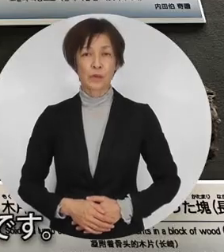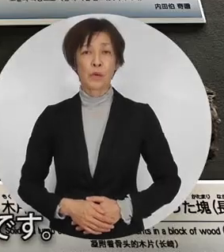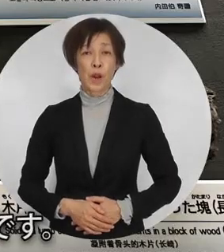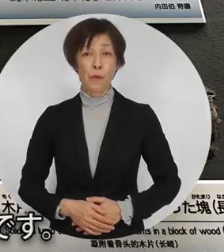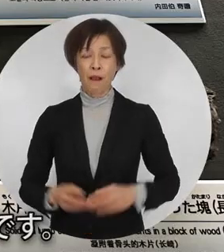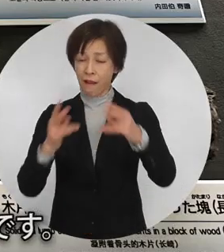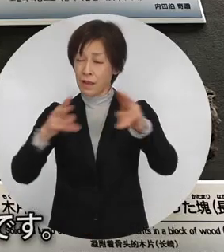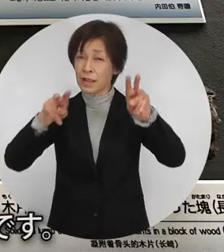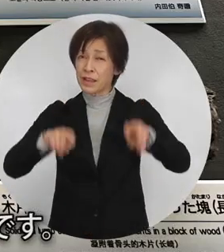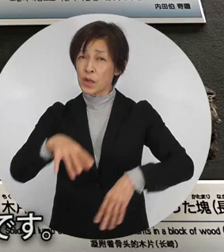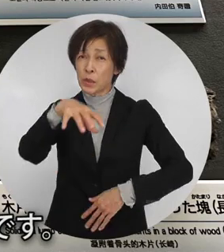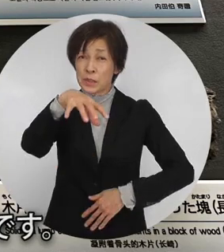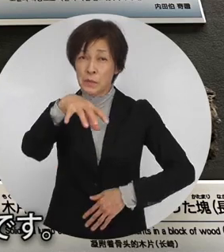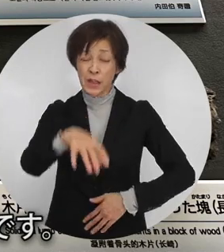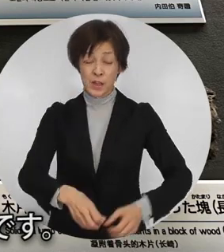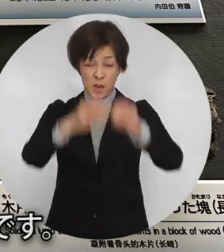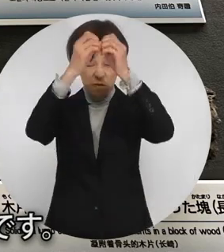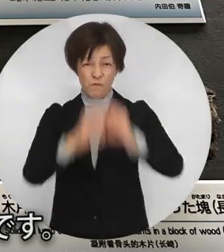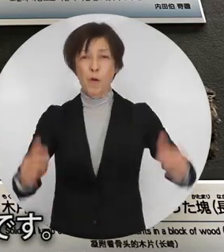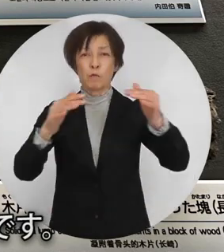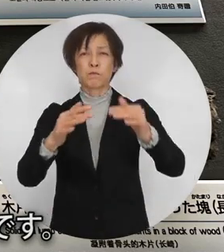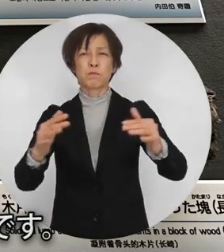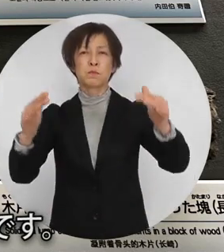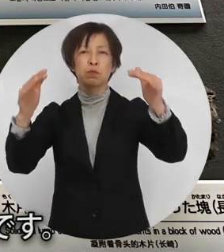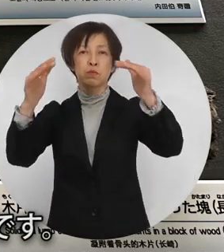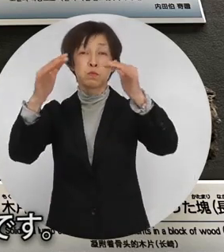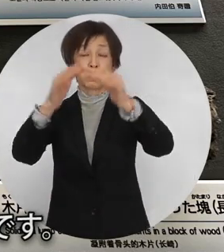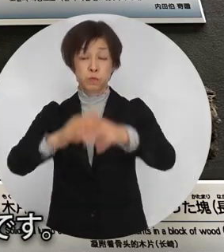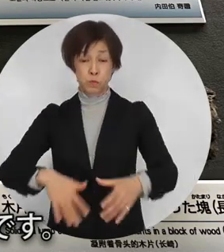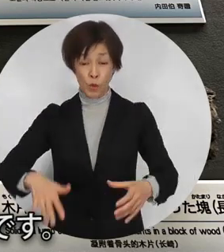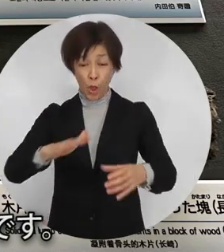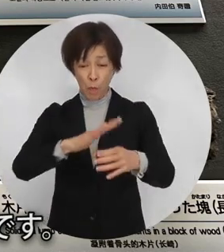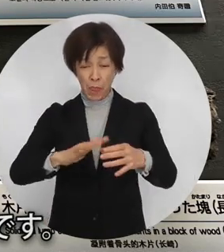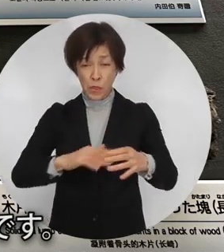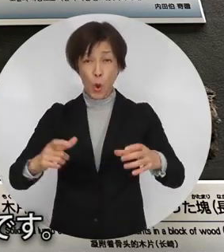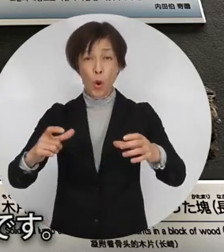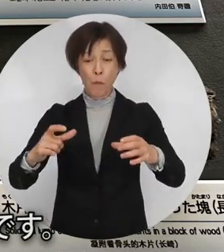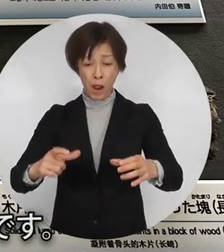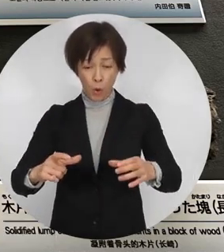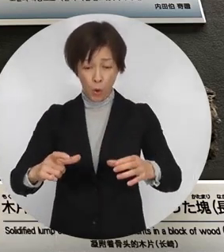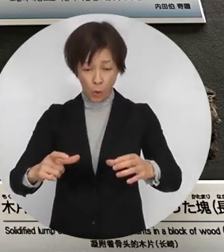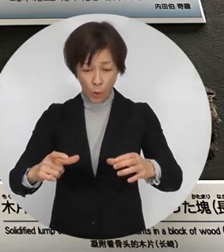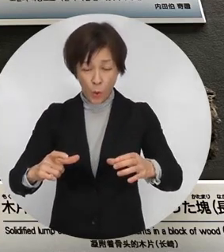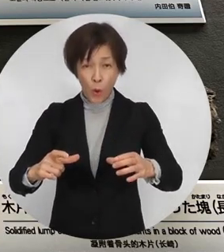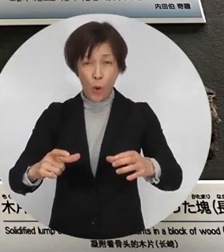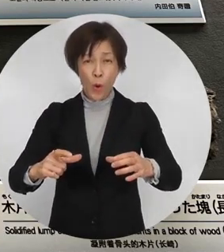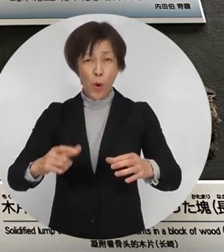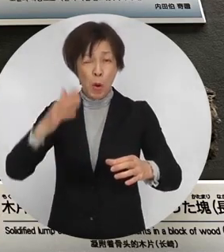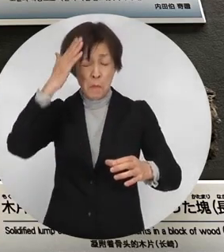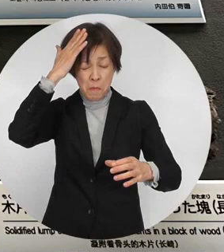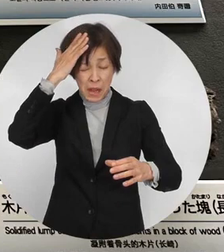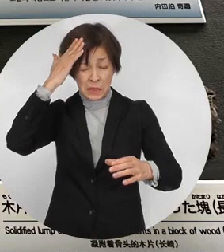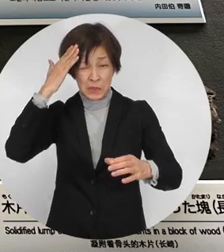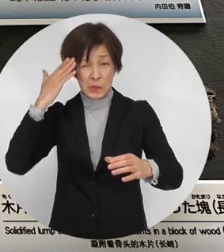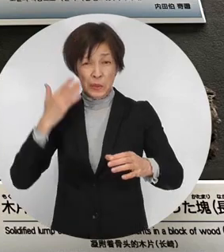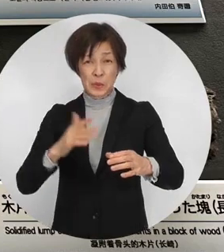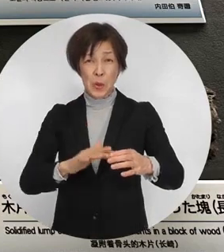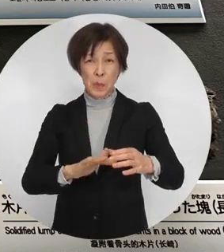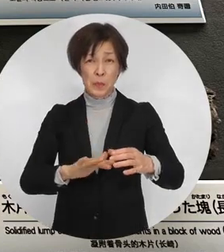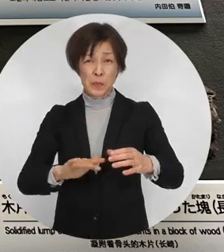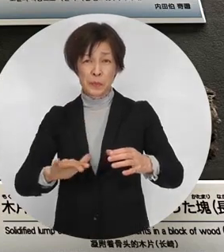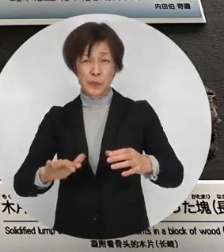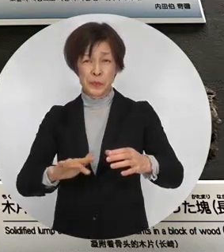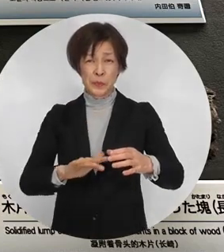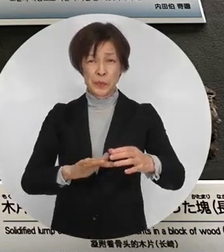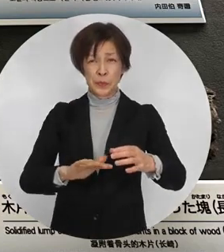これは広島に原爆が投下され被爆したお弁当箱です。お弁当の中身は焼け焦げ